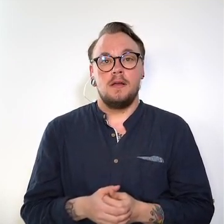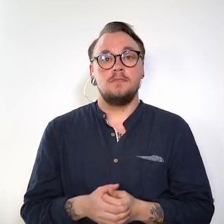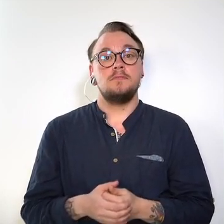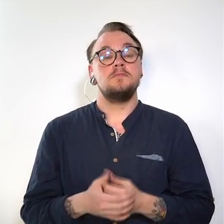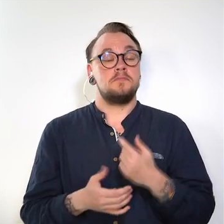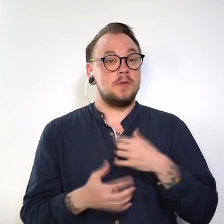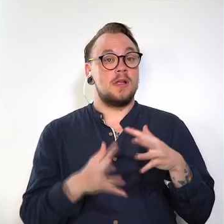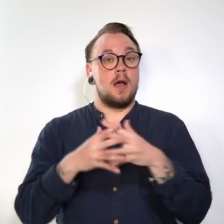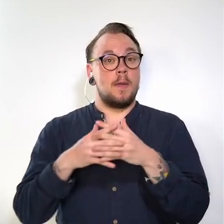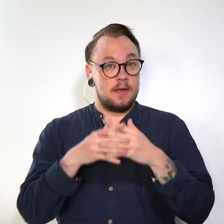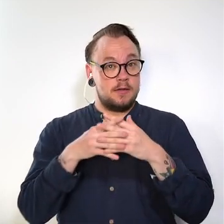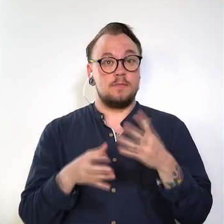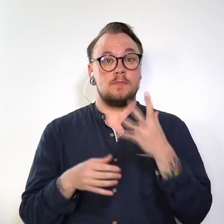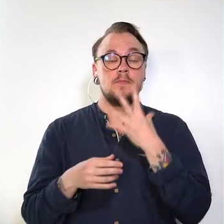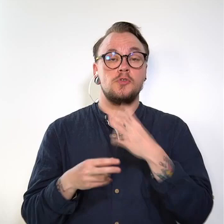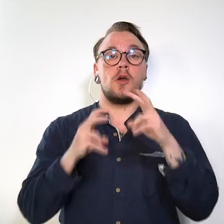luonaan käymässä